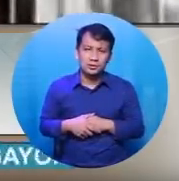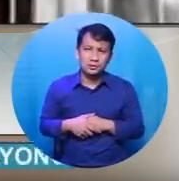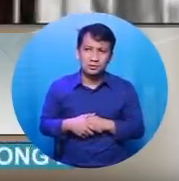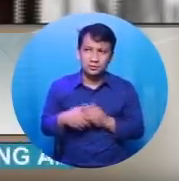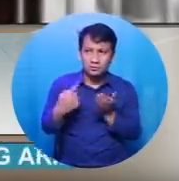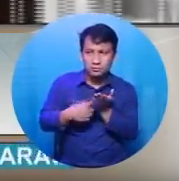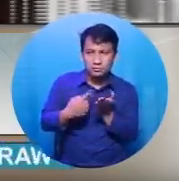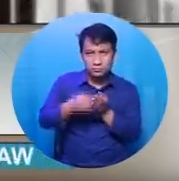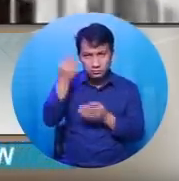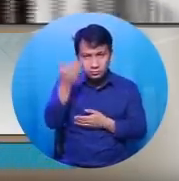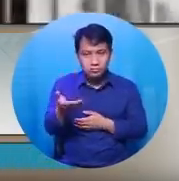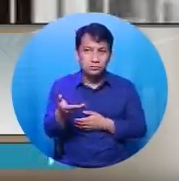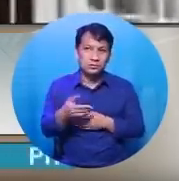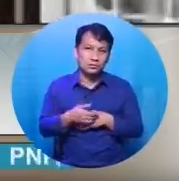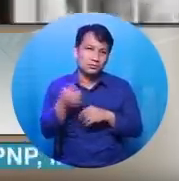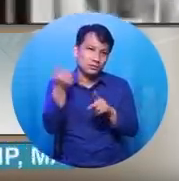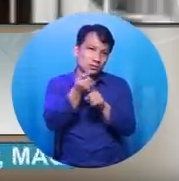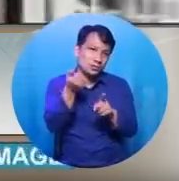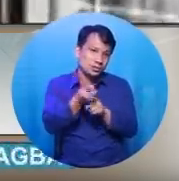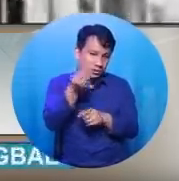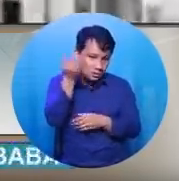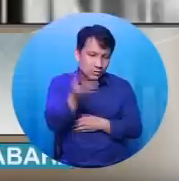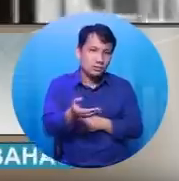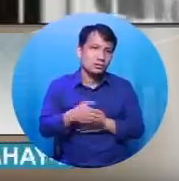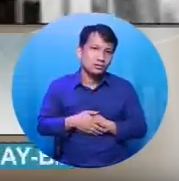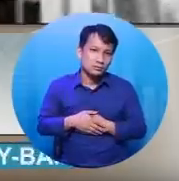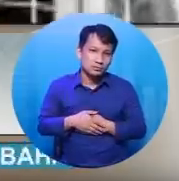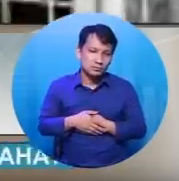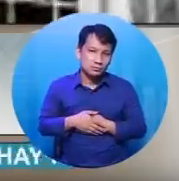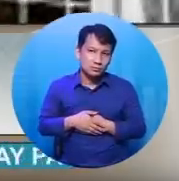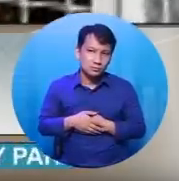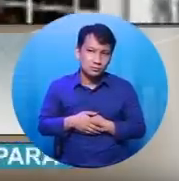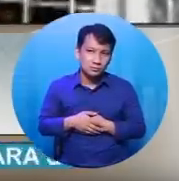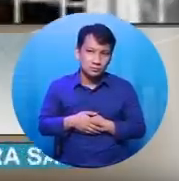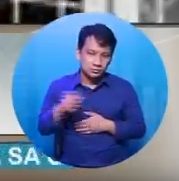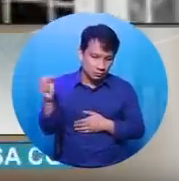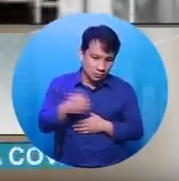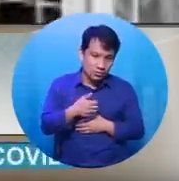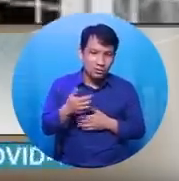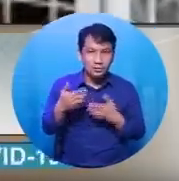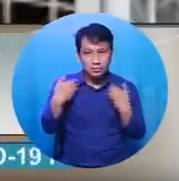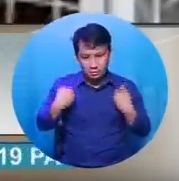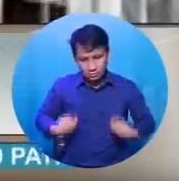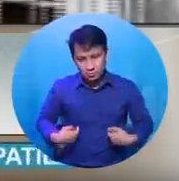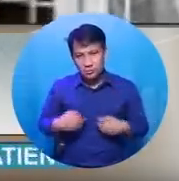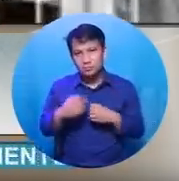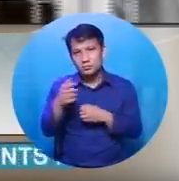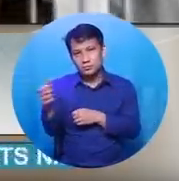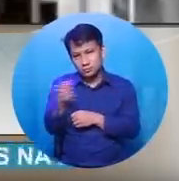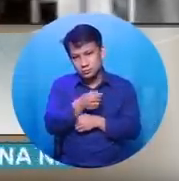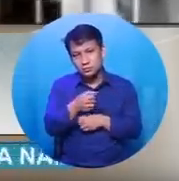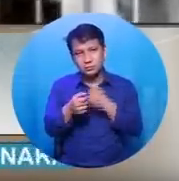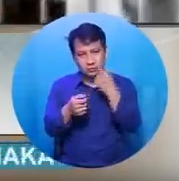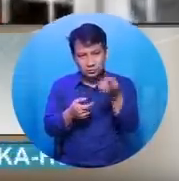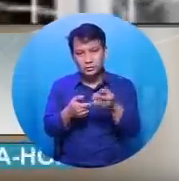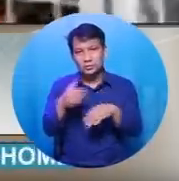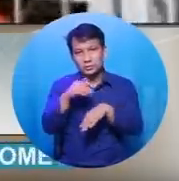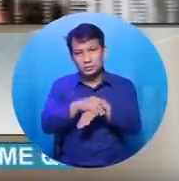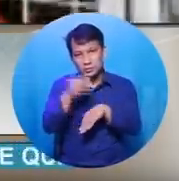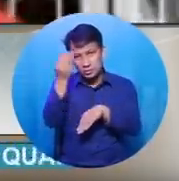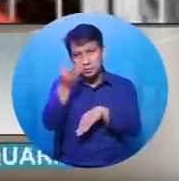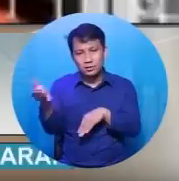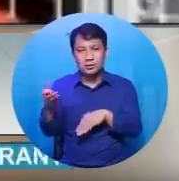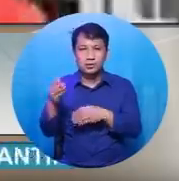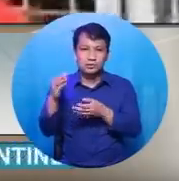pinagsasampal na po siya, pinagsusuntok pa daw po siya sa katawan at sa batok daw po. Okay. Hanggang sa binibig na po siya nakaposas, kaya po namamaga daw po